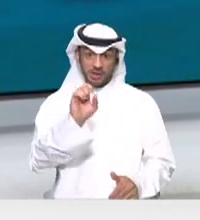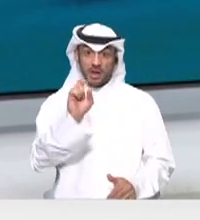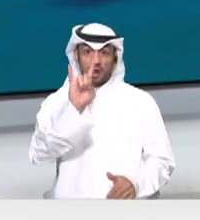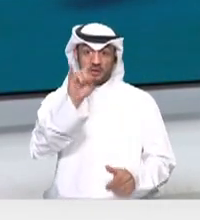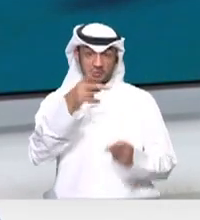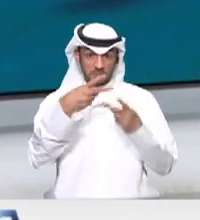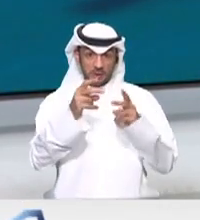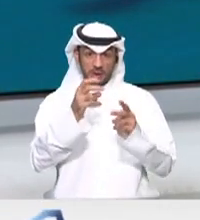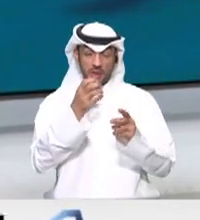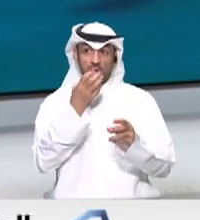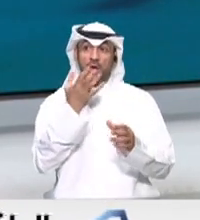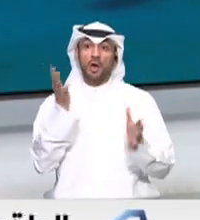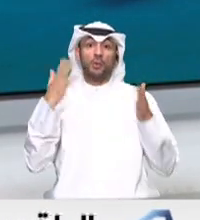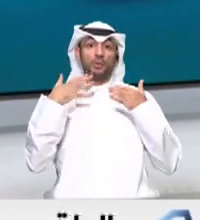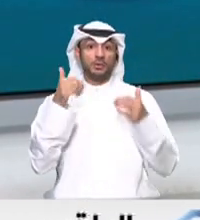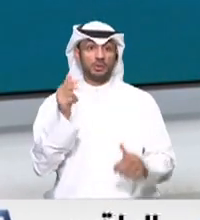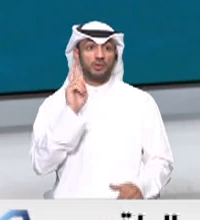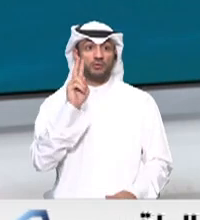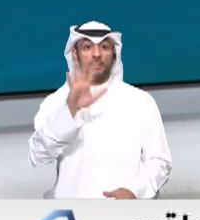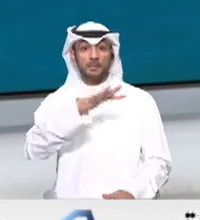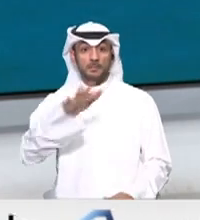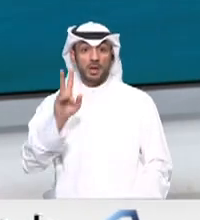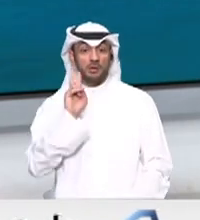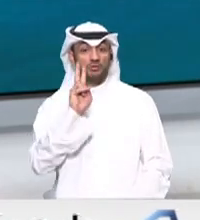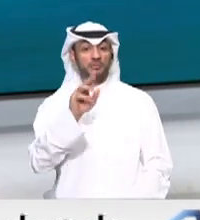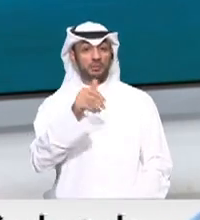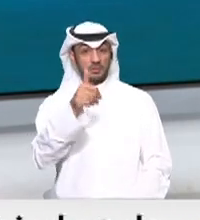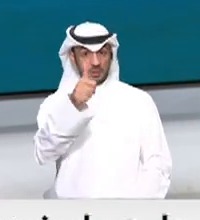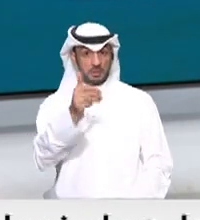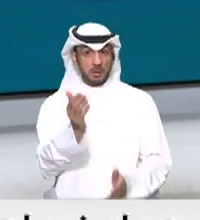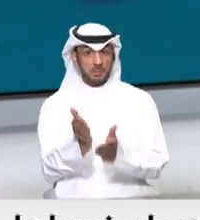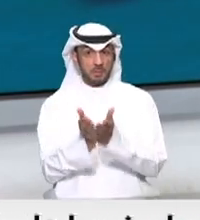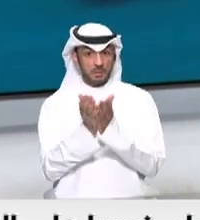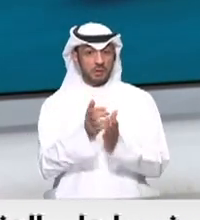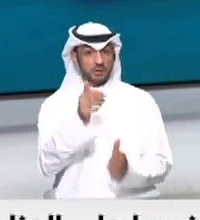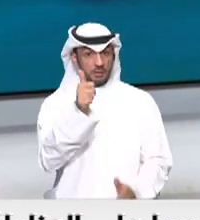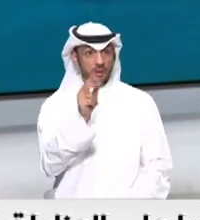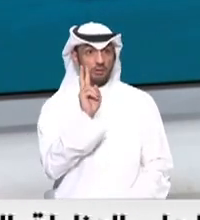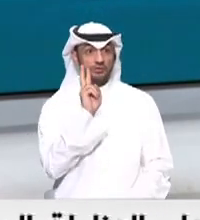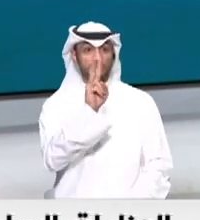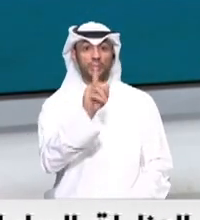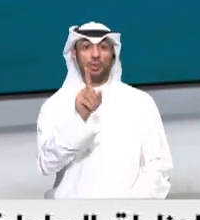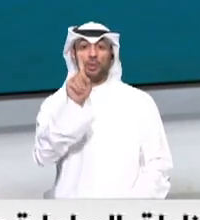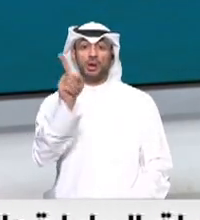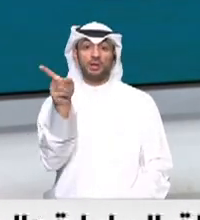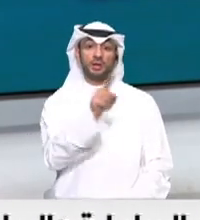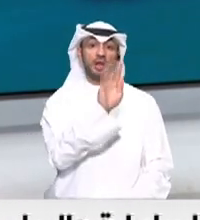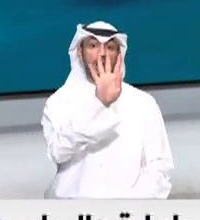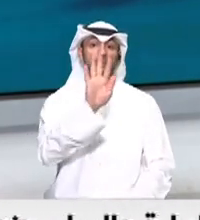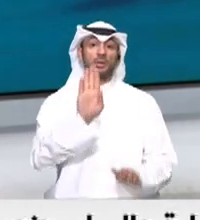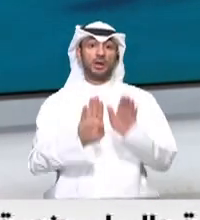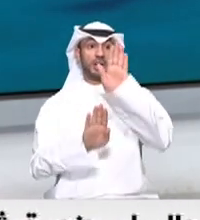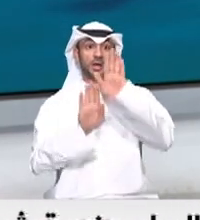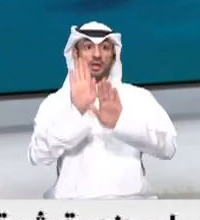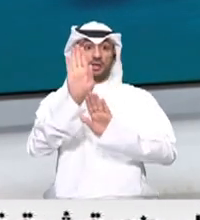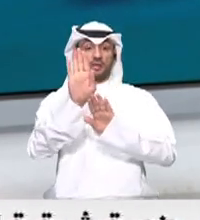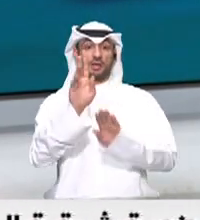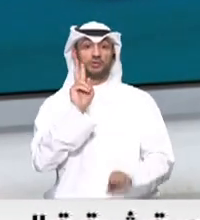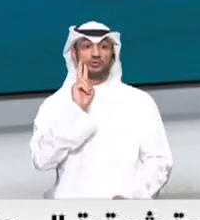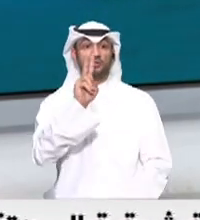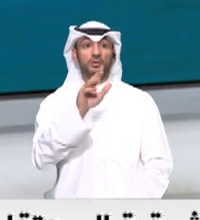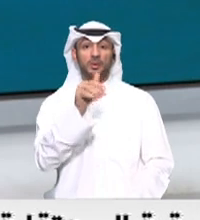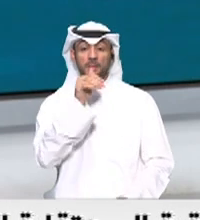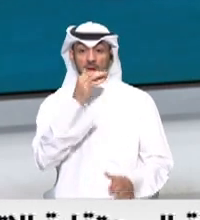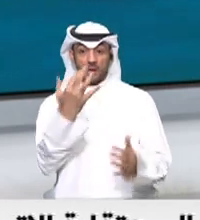البحر راح يكون خفيف الى معتدل الموج الفتره هذه من فترات الفساد من واحد الى اربعه قدم المد الاول باذن الله الساعه 241 دقيقه